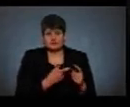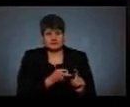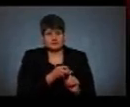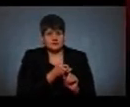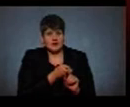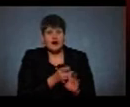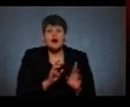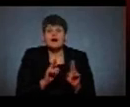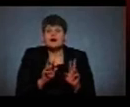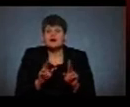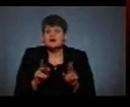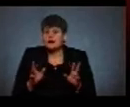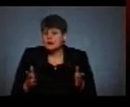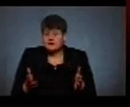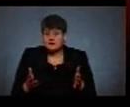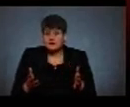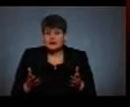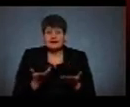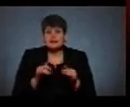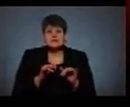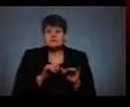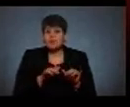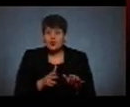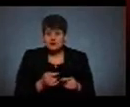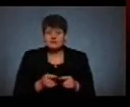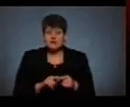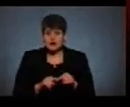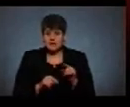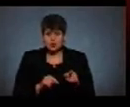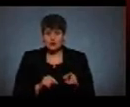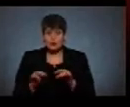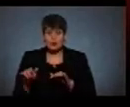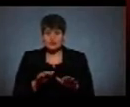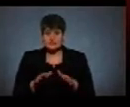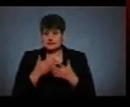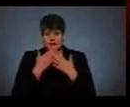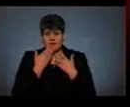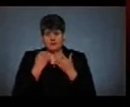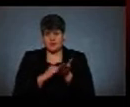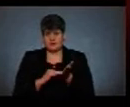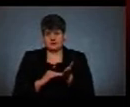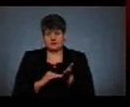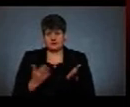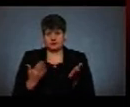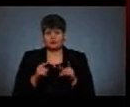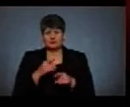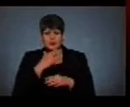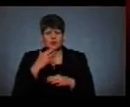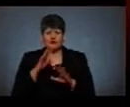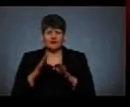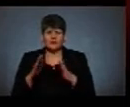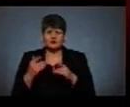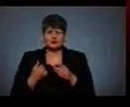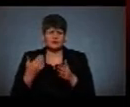яким методом і який спосіб для цього процесу, його немає. Через те, в дуже багатьох випадках до